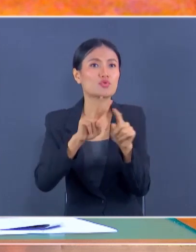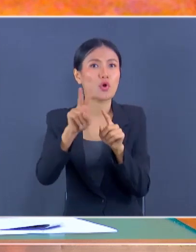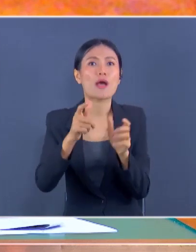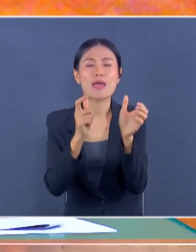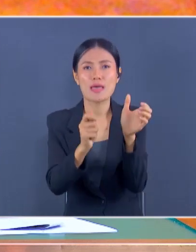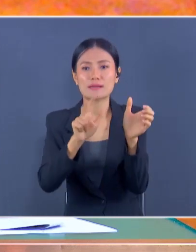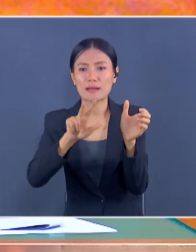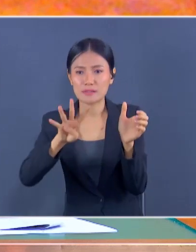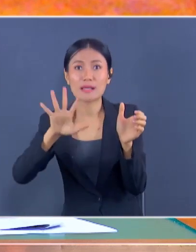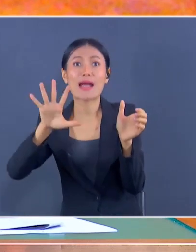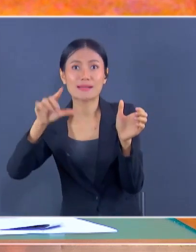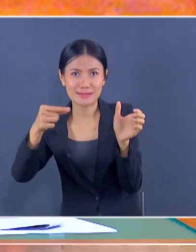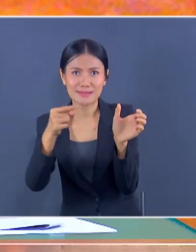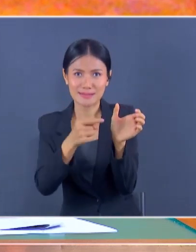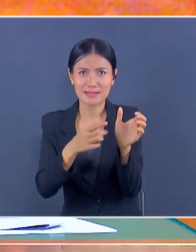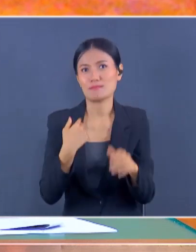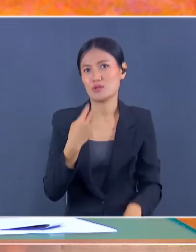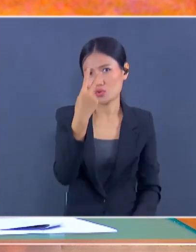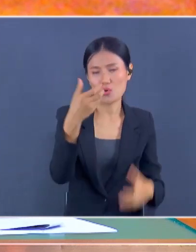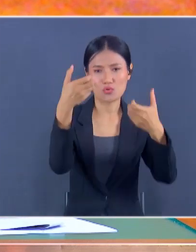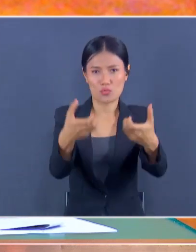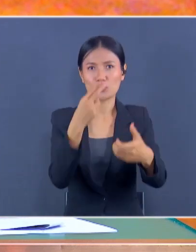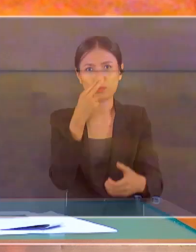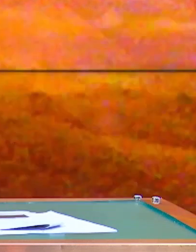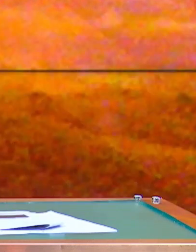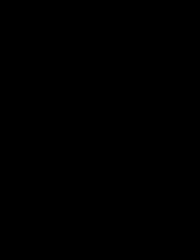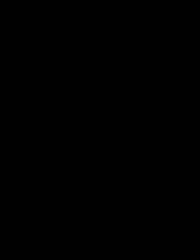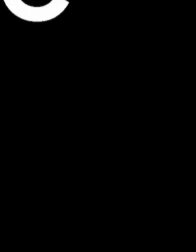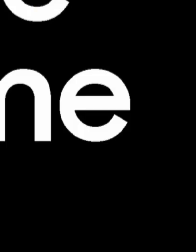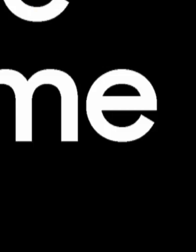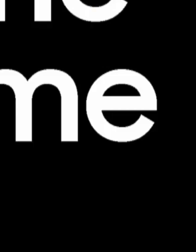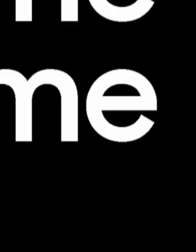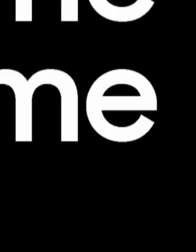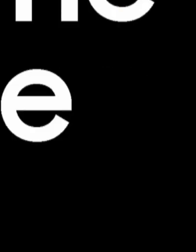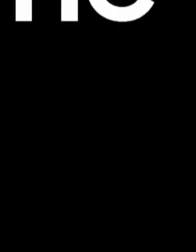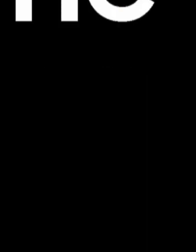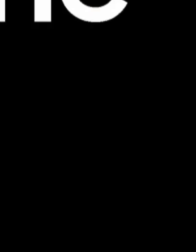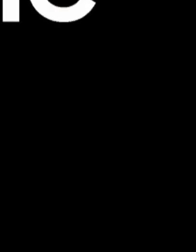นะครับที่เรียกว่าเป็นสุดยอดนวัตกรรมใหม่ระดับเรือธงครับ